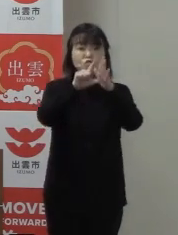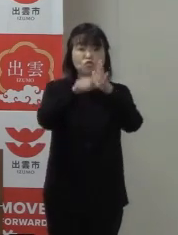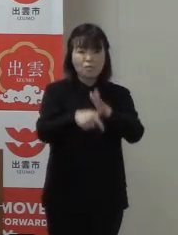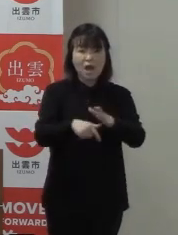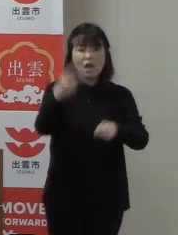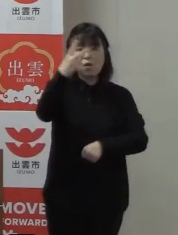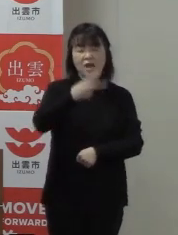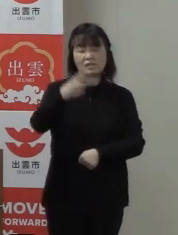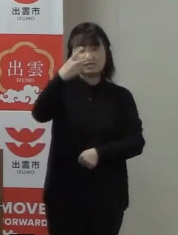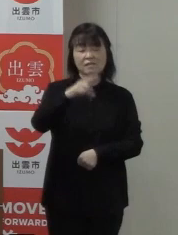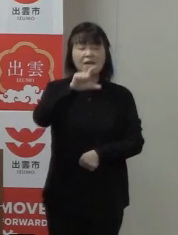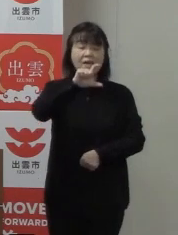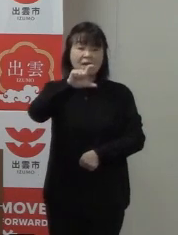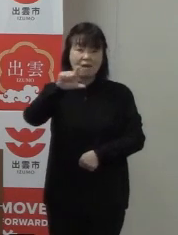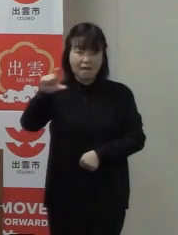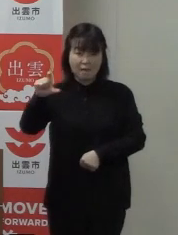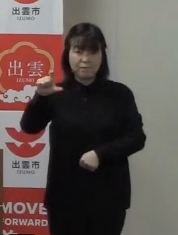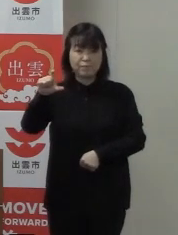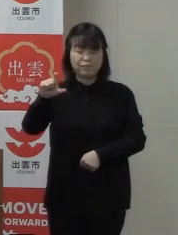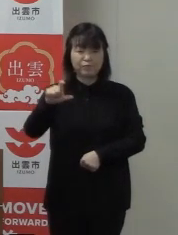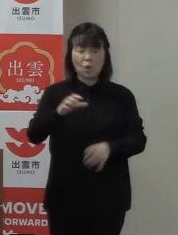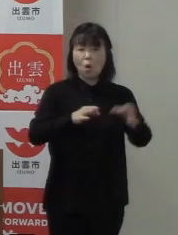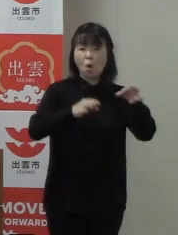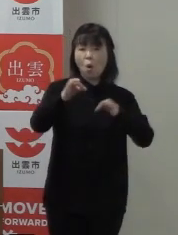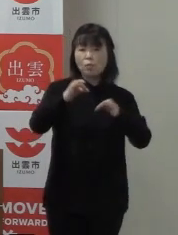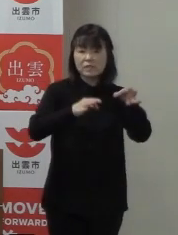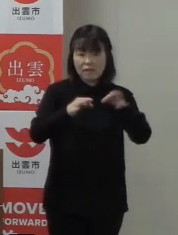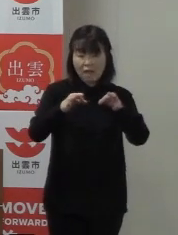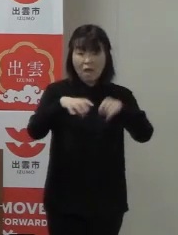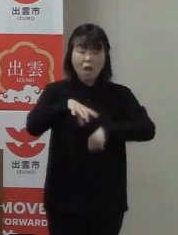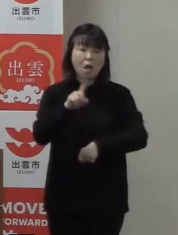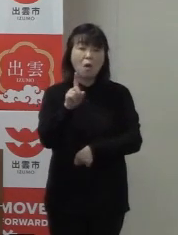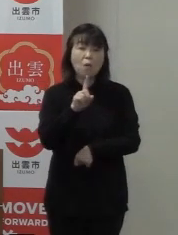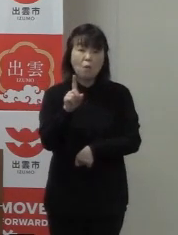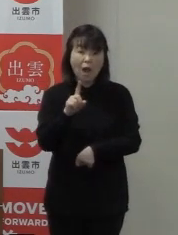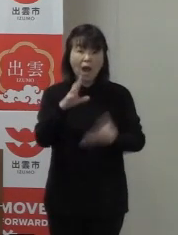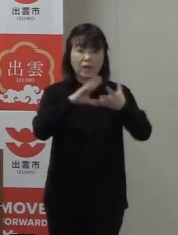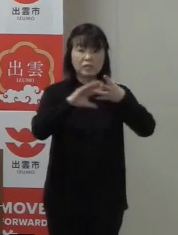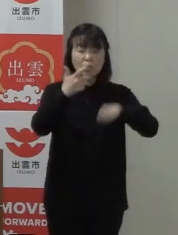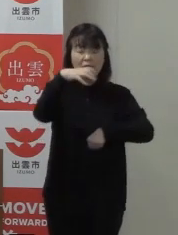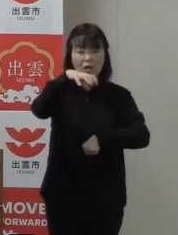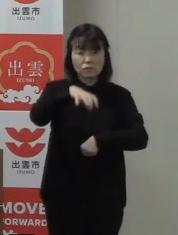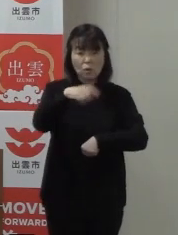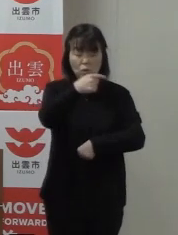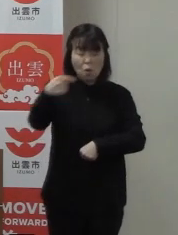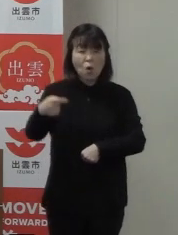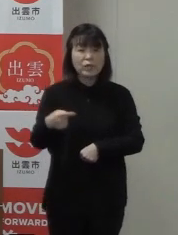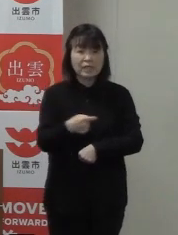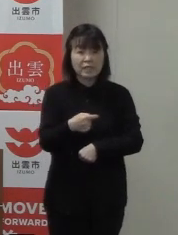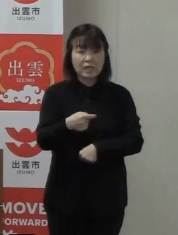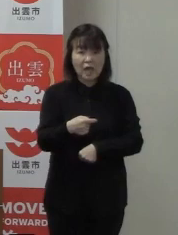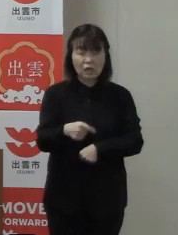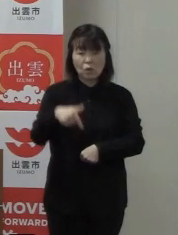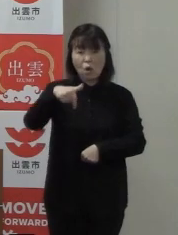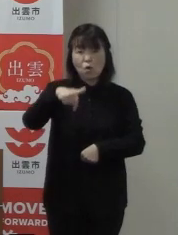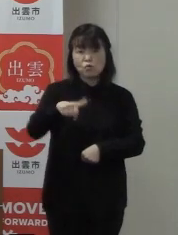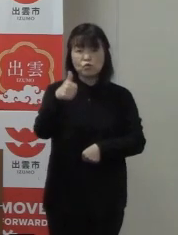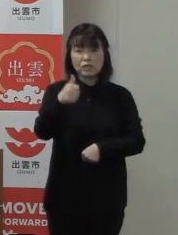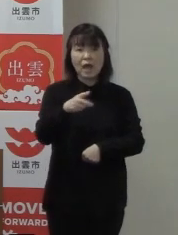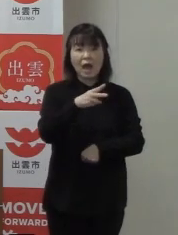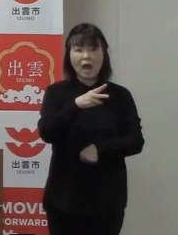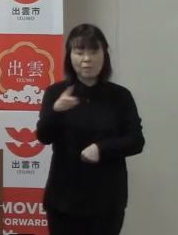ます。販売店といたしましては、この出雲市役所の1階の双葉ショップで販売をいたしております